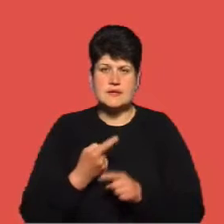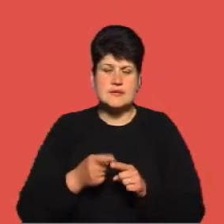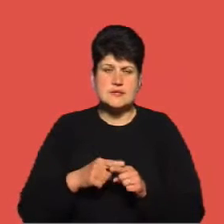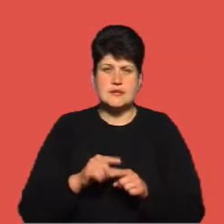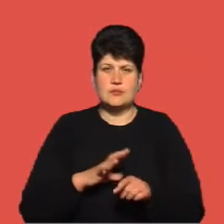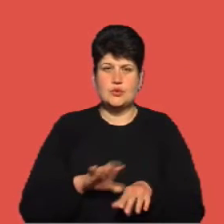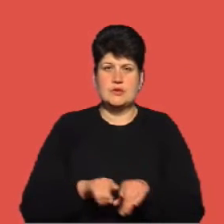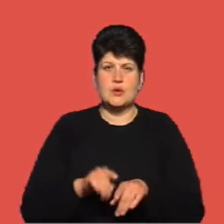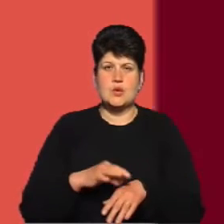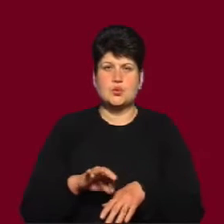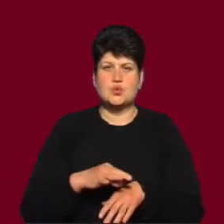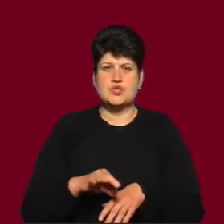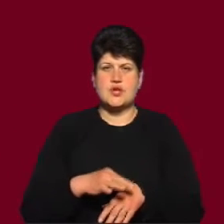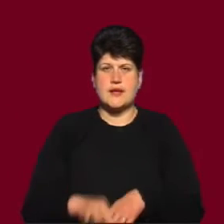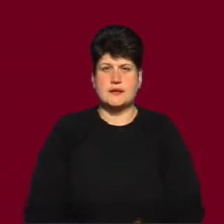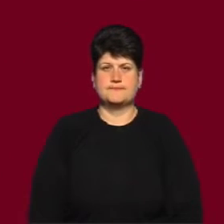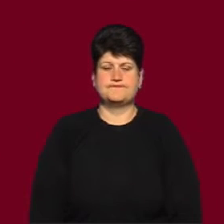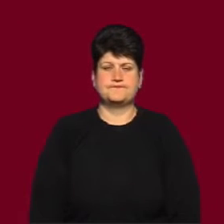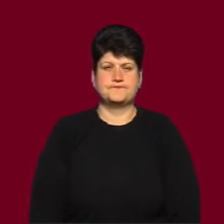знущання.